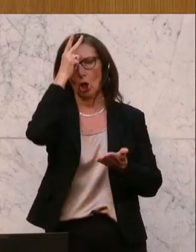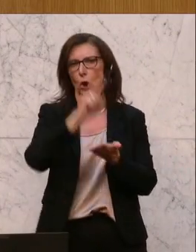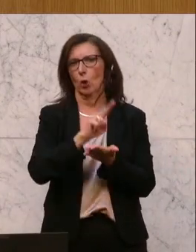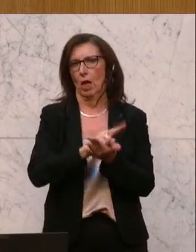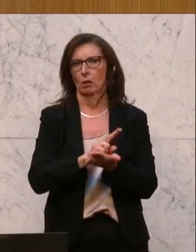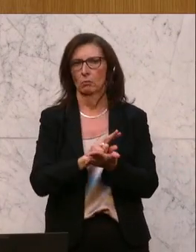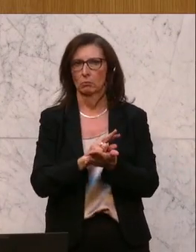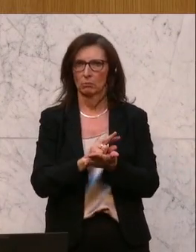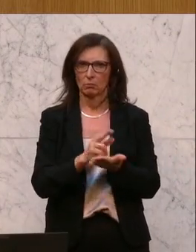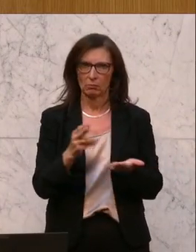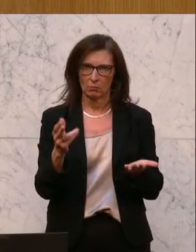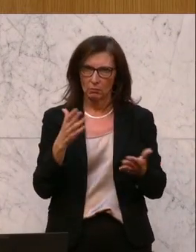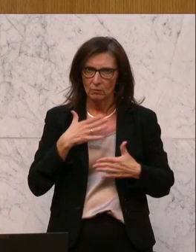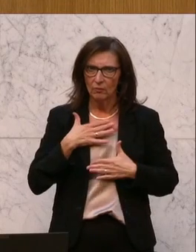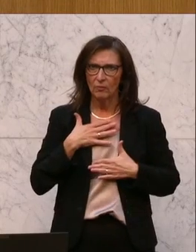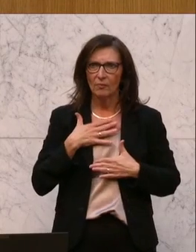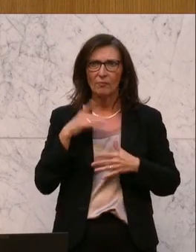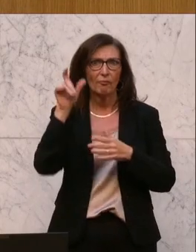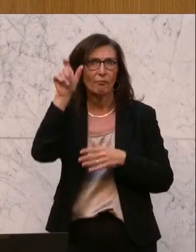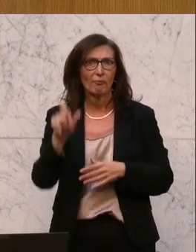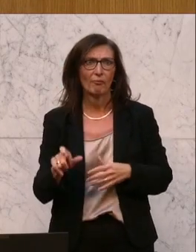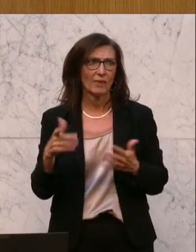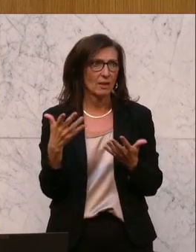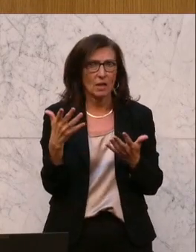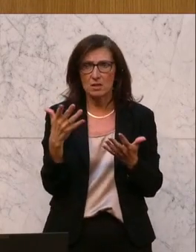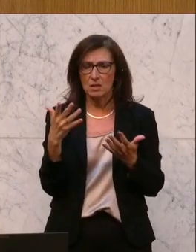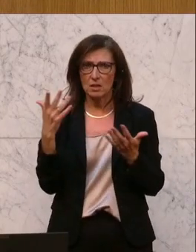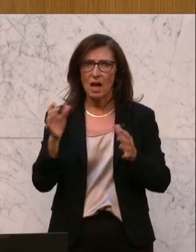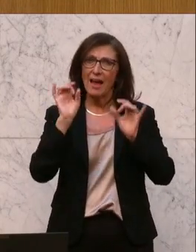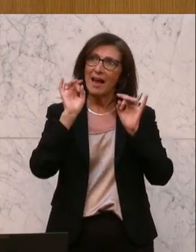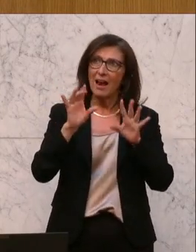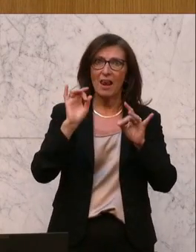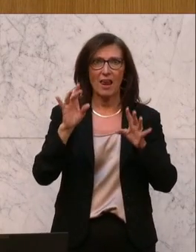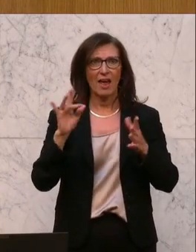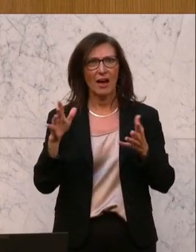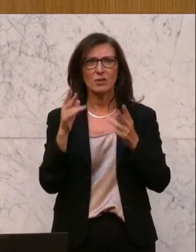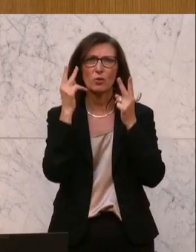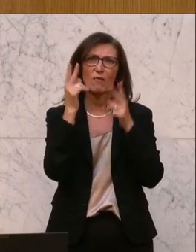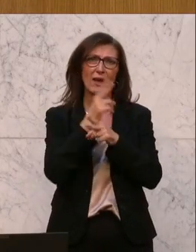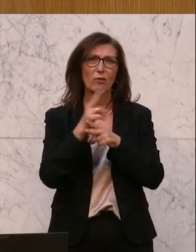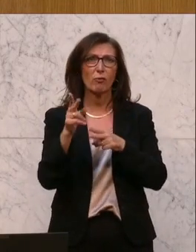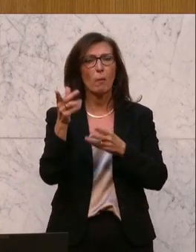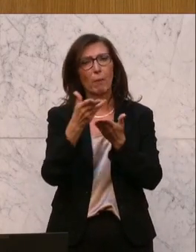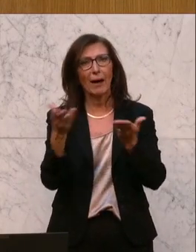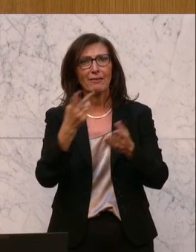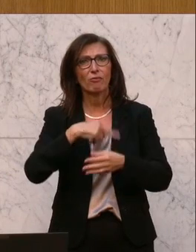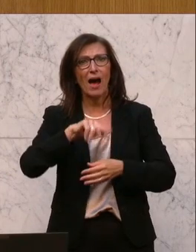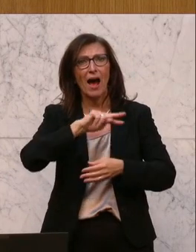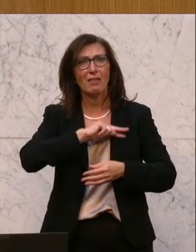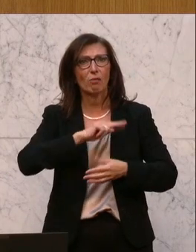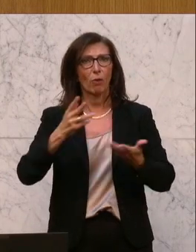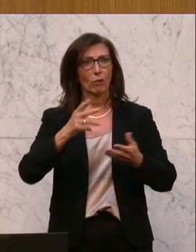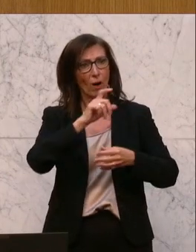ein Armutszeugnis, denn es ist ein wertvoller Teil des Lehrerdaseins, dass auch jemand bereit ist, diese Verantwortung zu